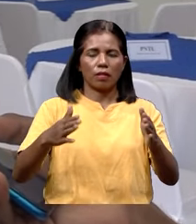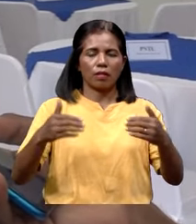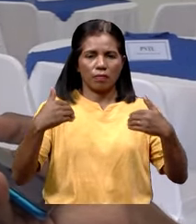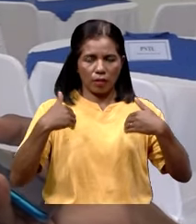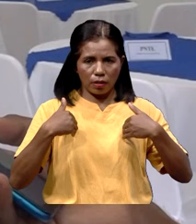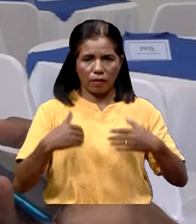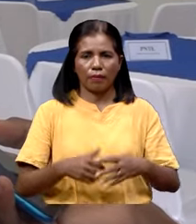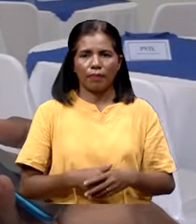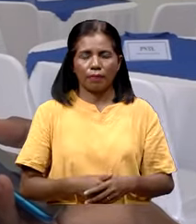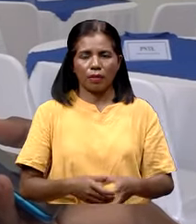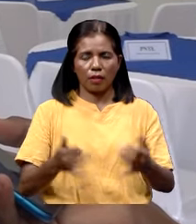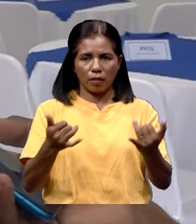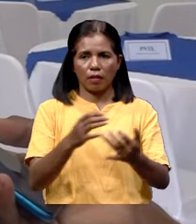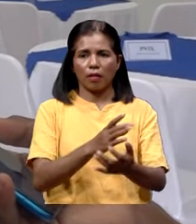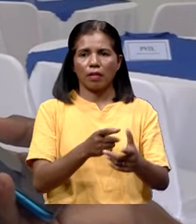konsekuensa. Ya, irna, jadi